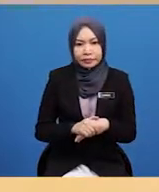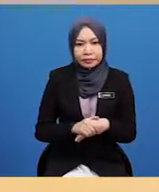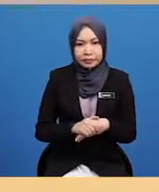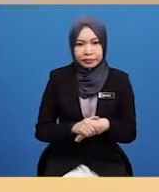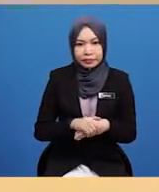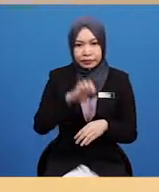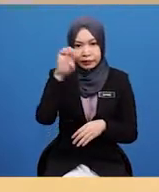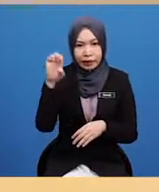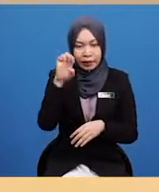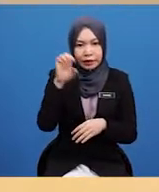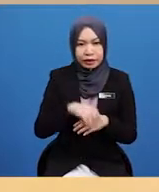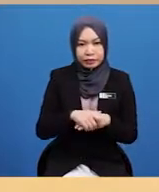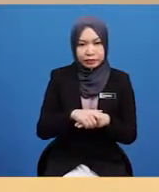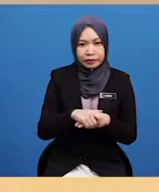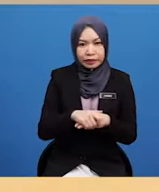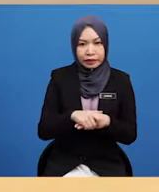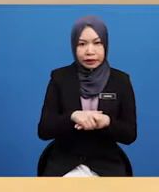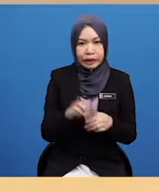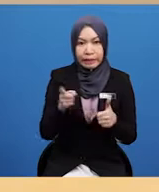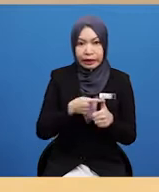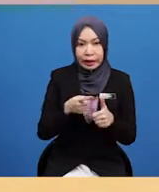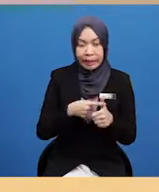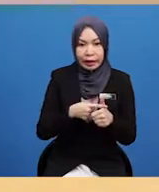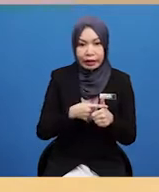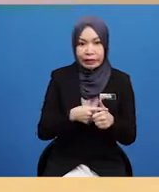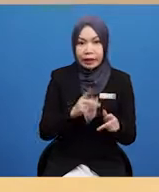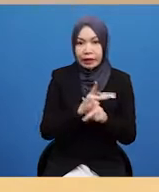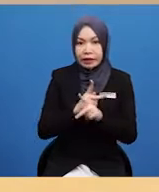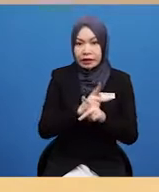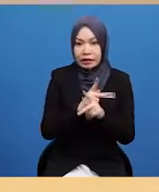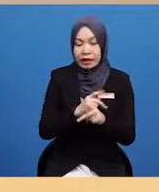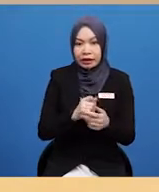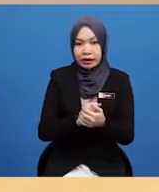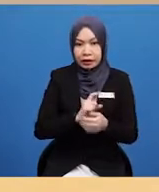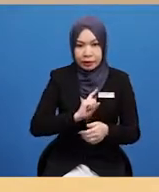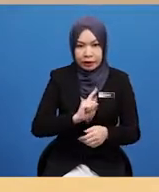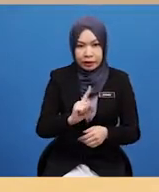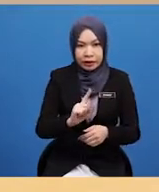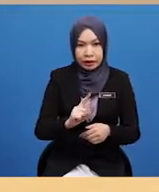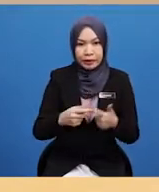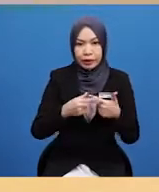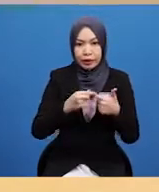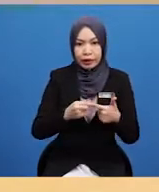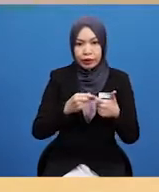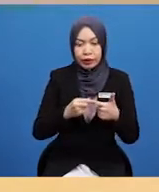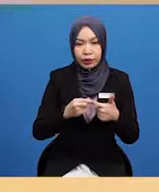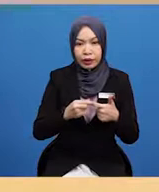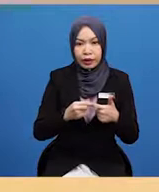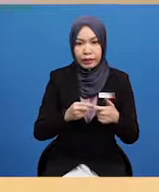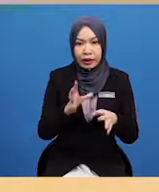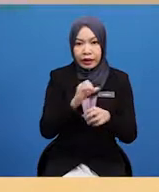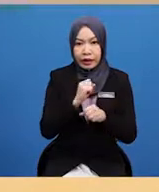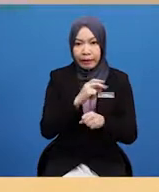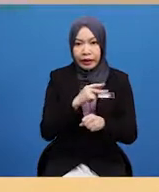yang pertama, mempertahankan agama Islam. Yang kedua, mempertahankan hak penduduk